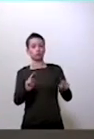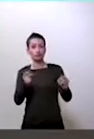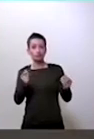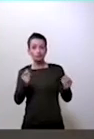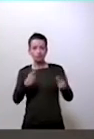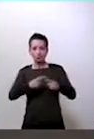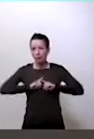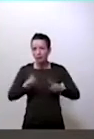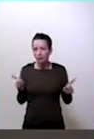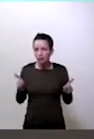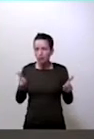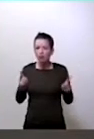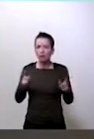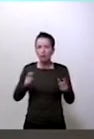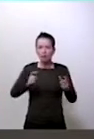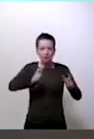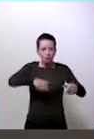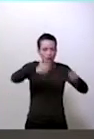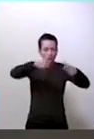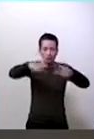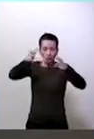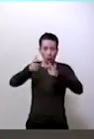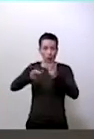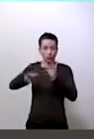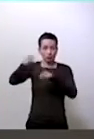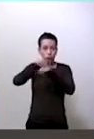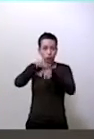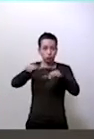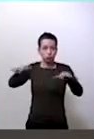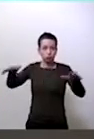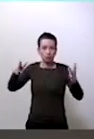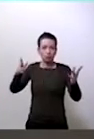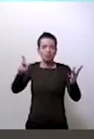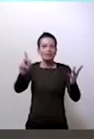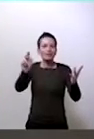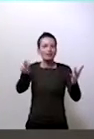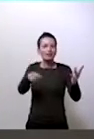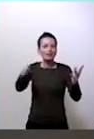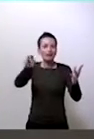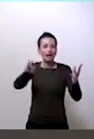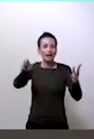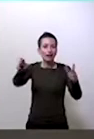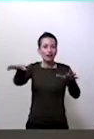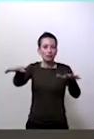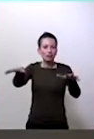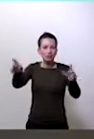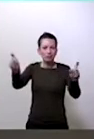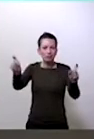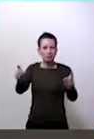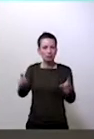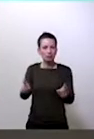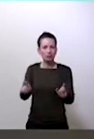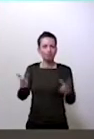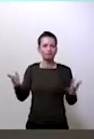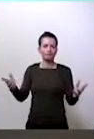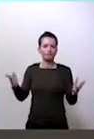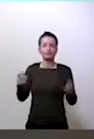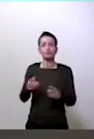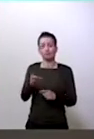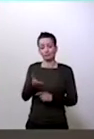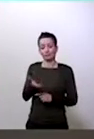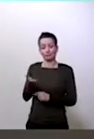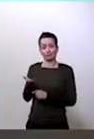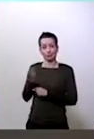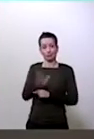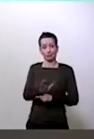Le béton est envahissant et la nature recule. Cette présentation et ce